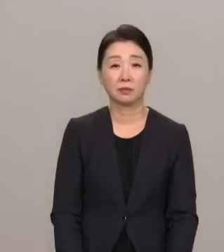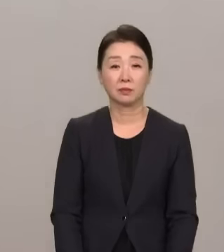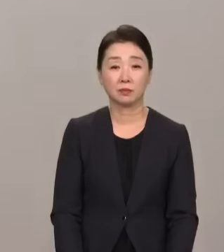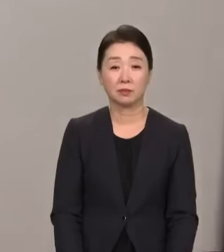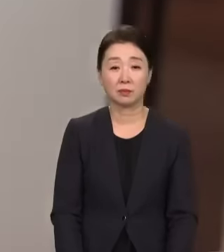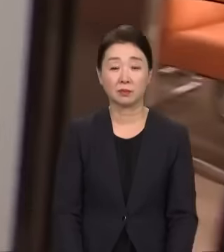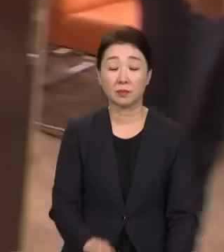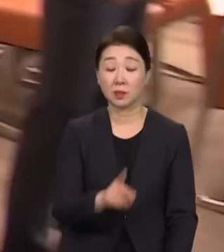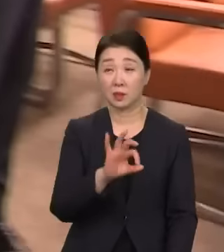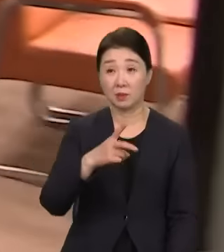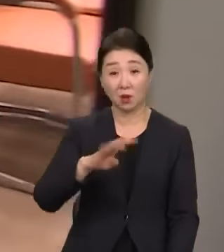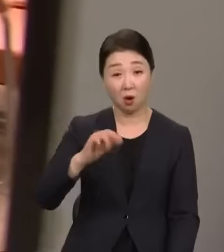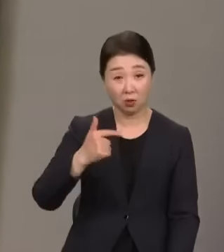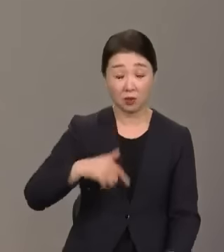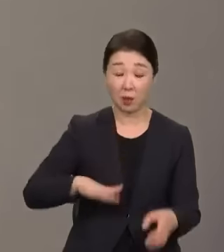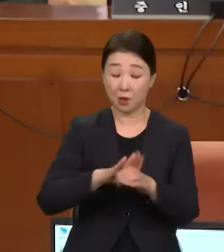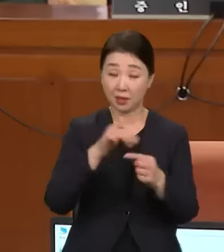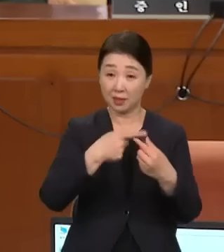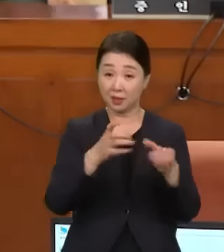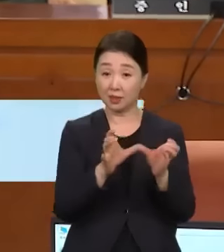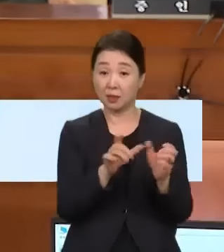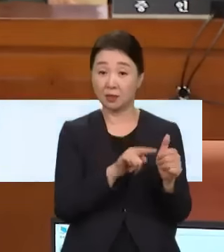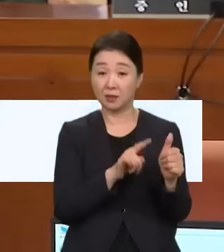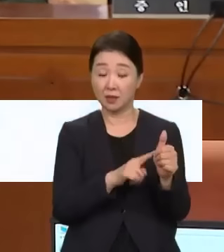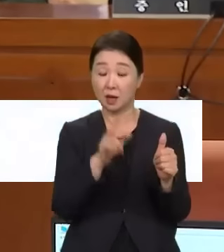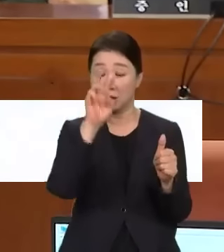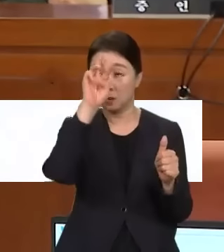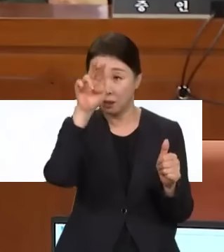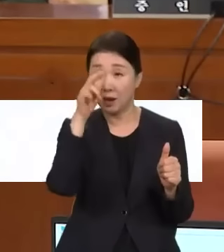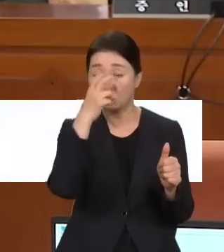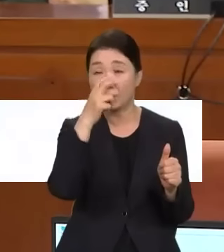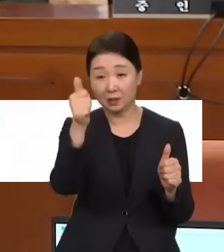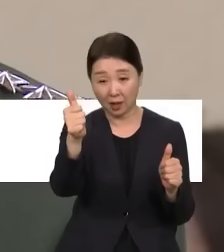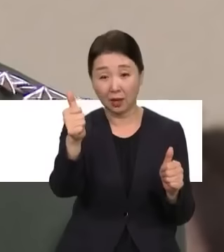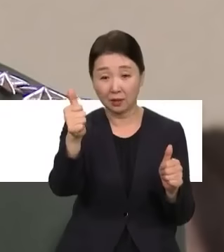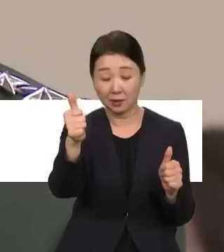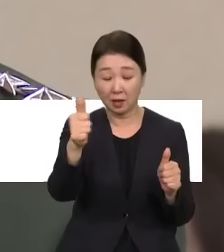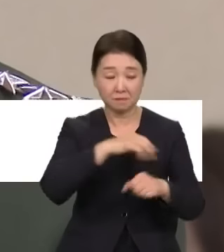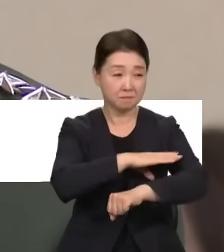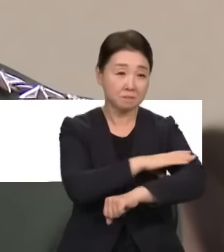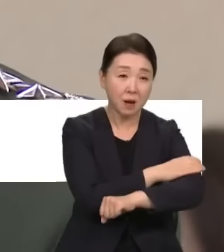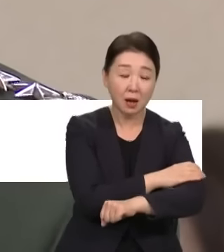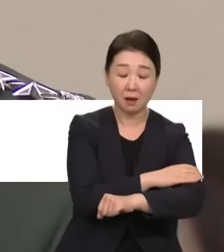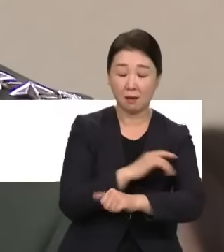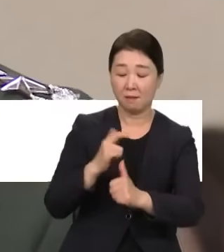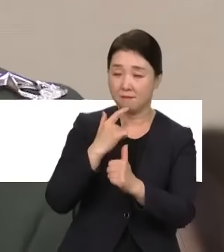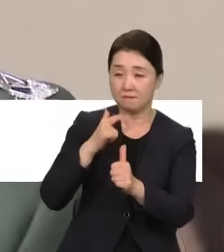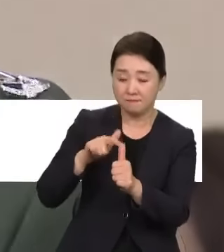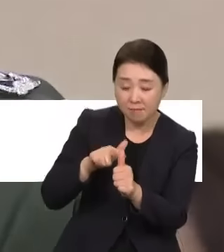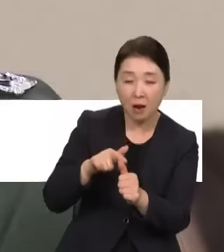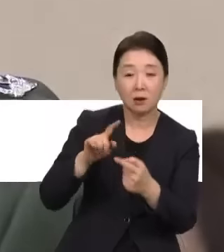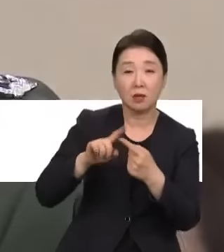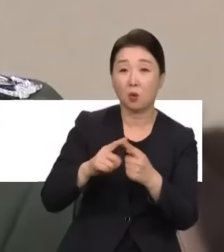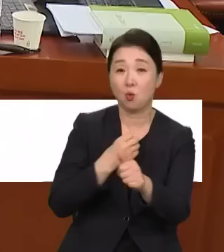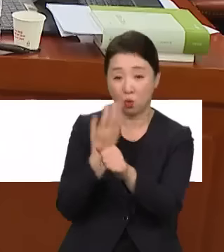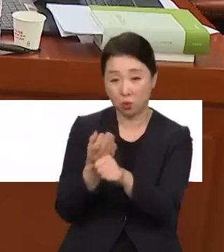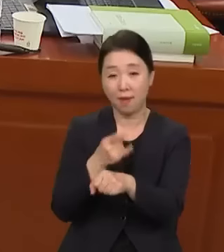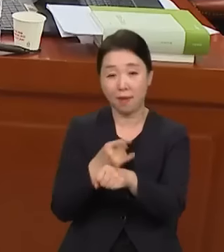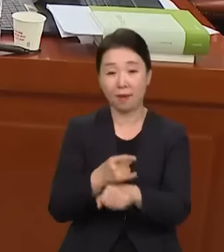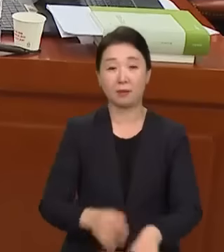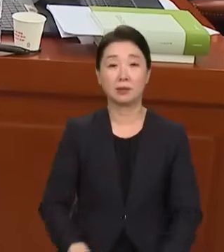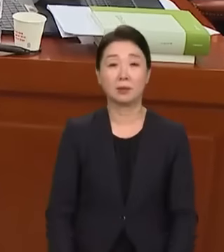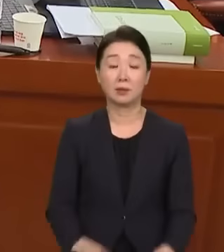임성근 전 해병대 1사단장은 JTBC에 박정훈 전 해병대 수사단장을 직권남용과 강요 혐의로 고소하겠다고 밝혔습니다.